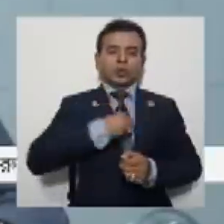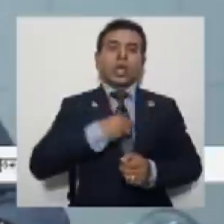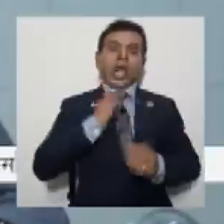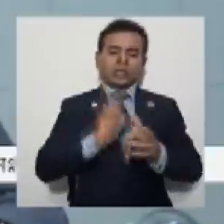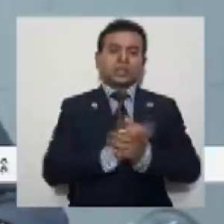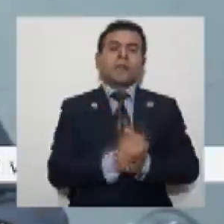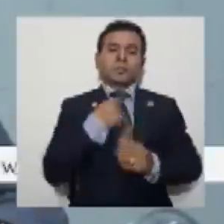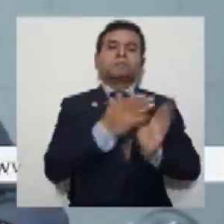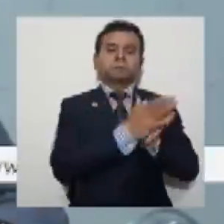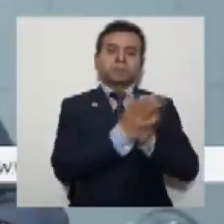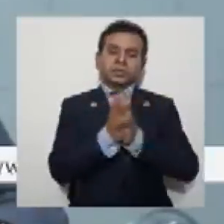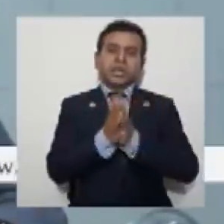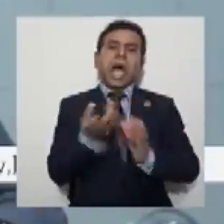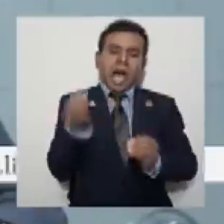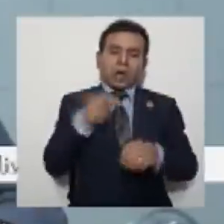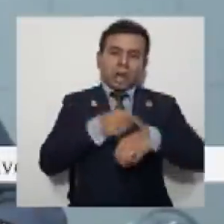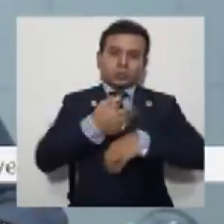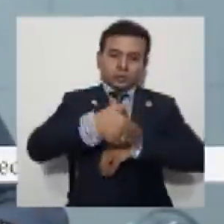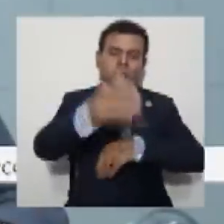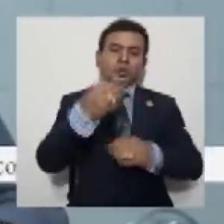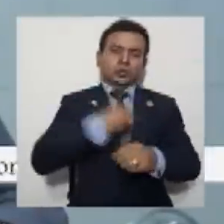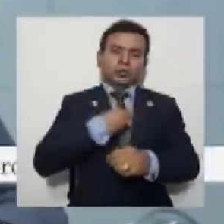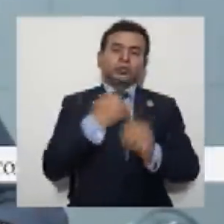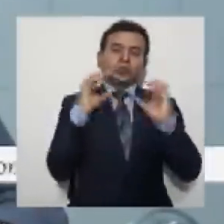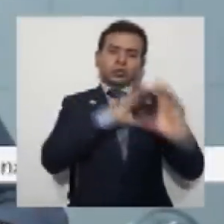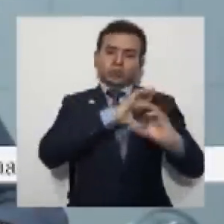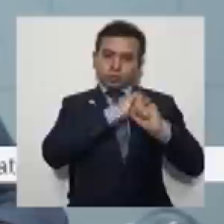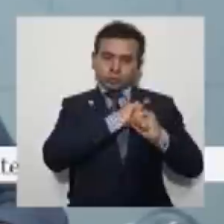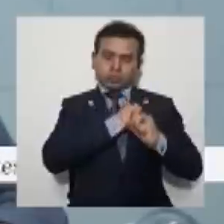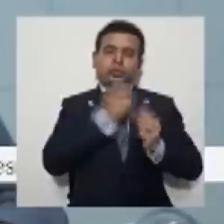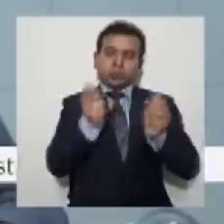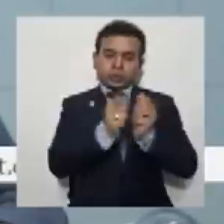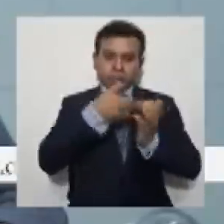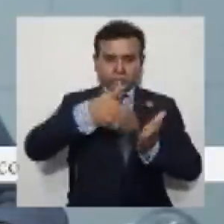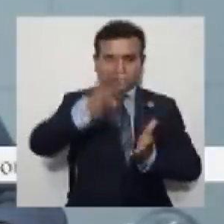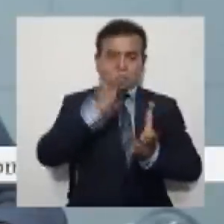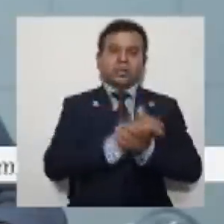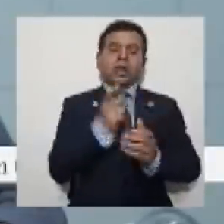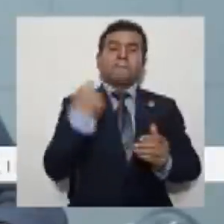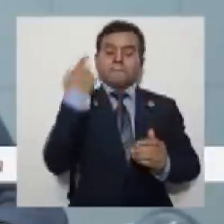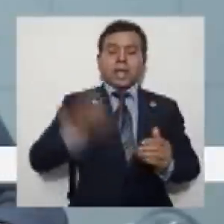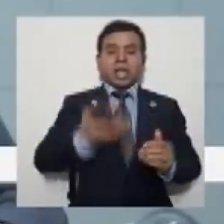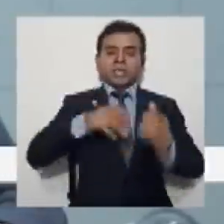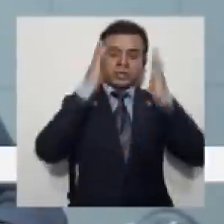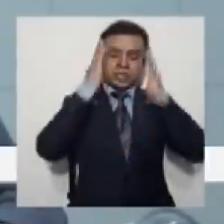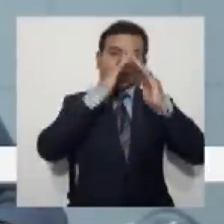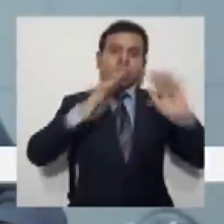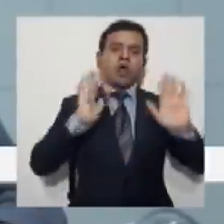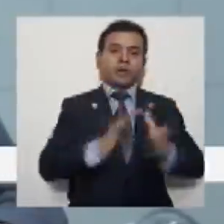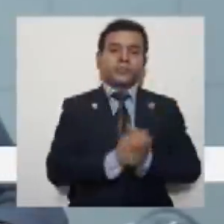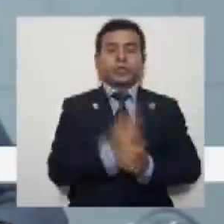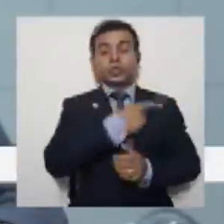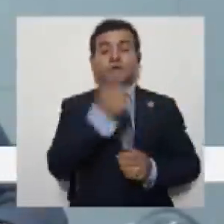আমাদের ডাক্তার, নার্স, টেকনোলজিস্টদের ধন্যবাদ জানাই তাদের কাজের জন্য।